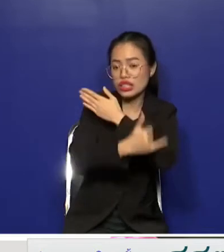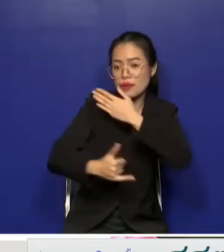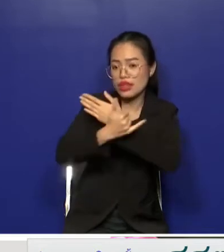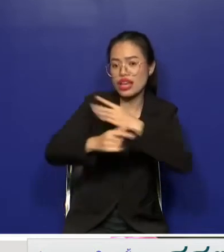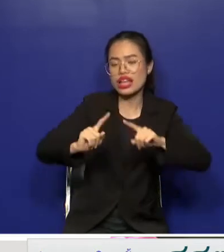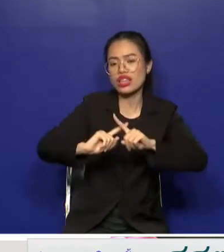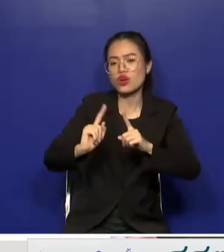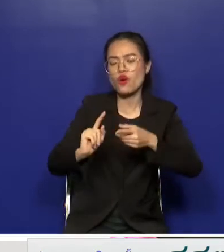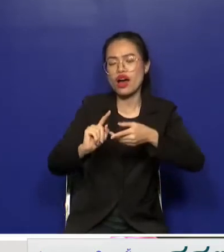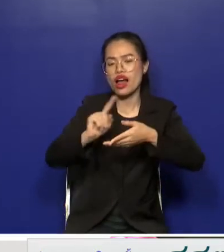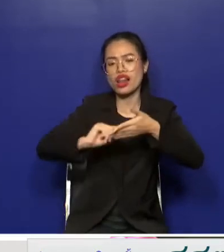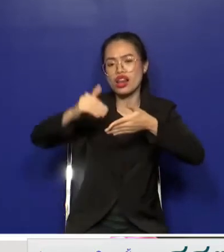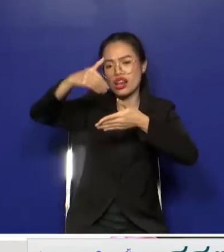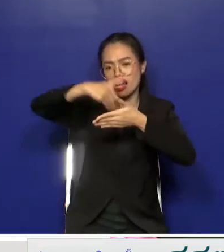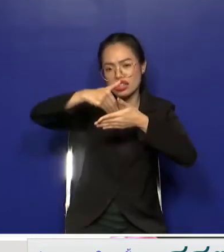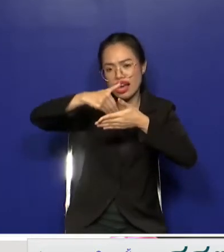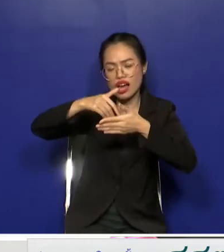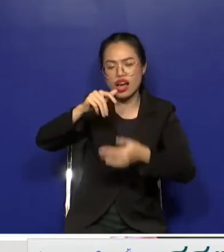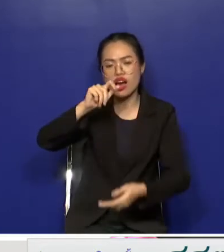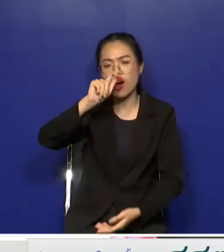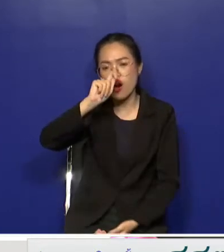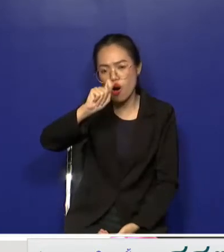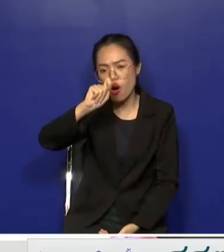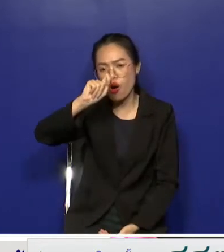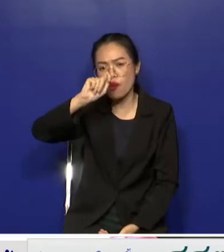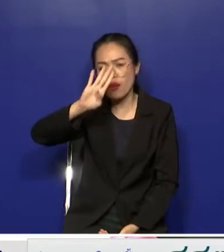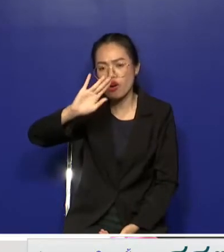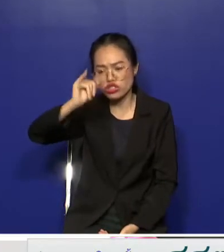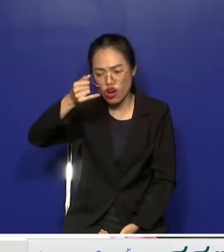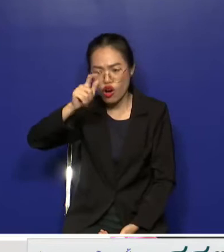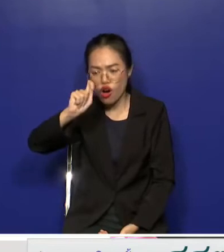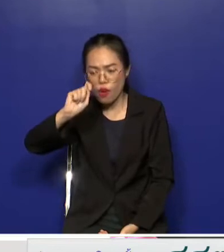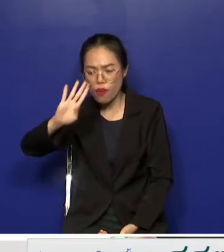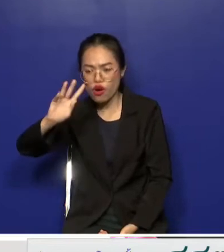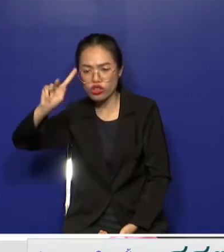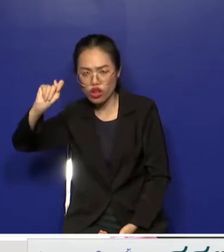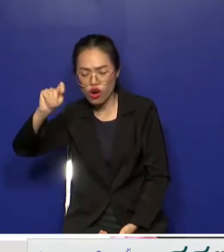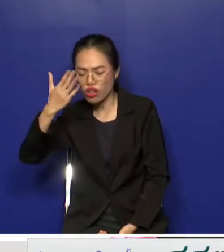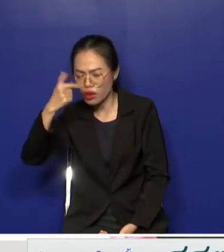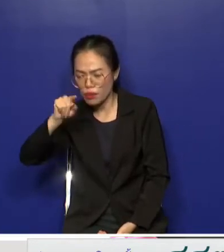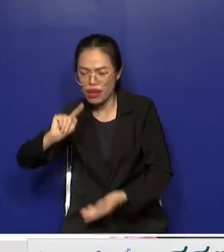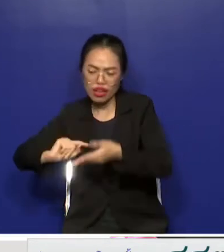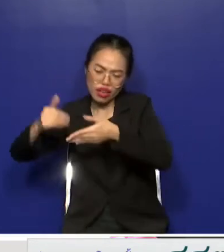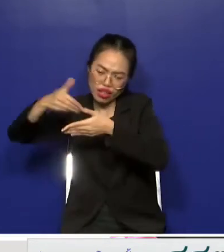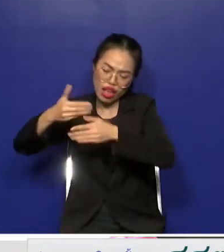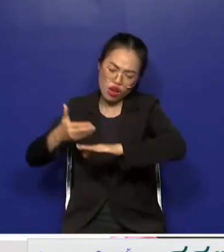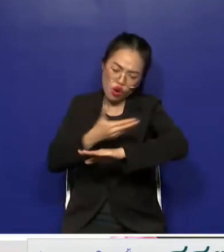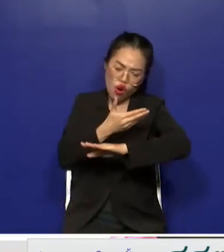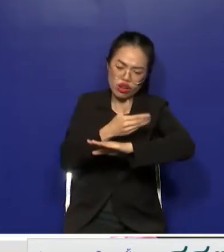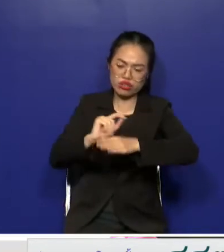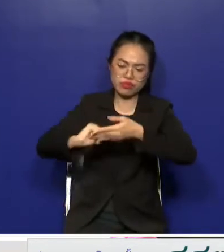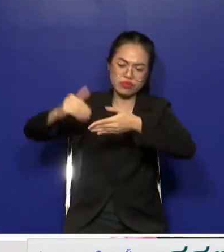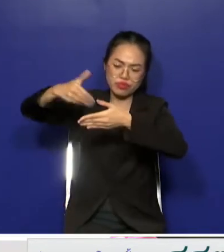ถนที่ผ่านมา คุหมเลตท้ถินมีเจ็ดตนาอะไรที่ไม่จัดให้มีการลงคะแนนก่อนวันเลือกตั้ง